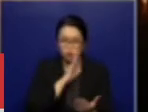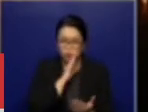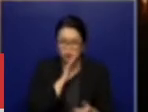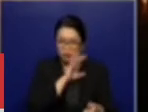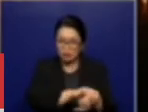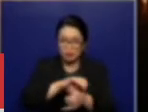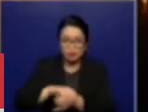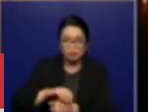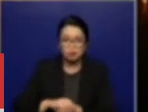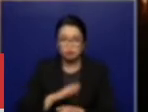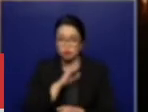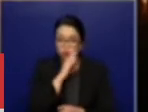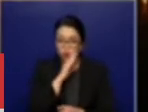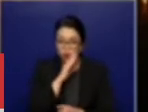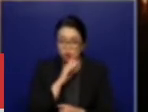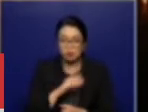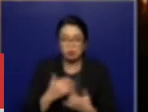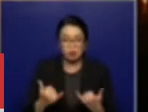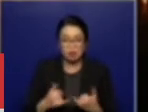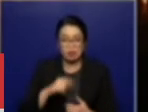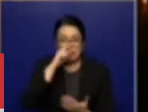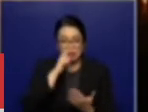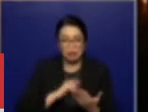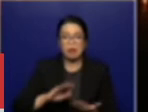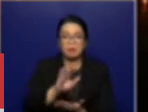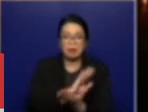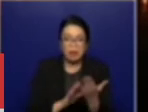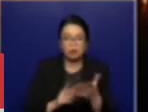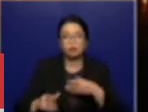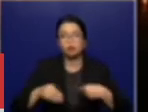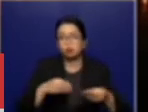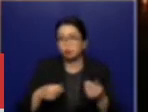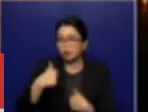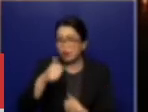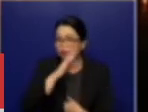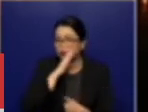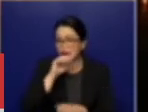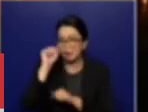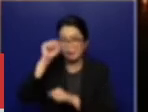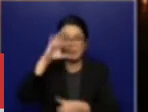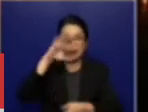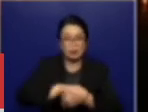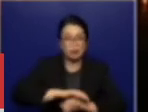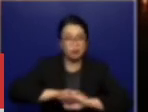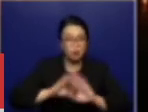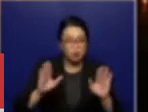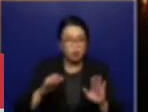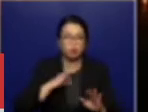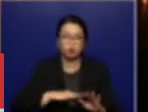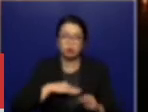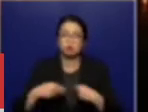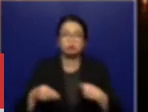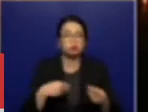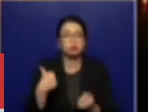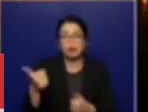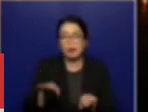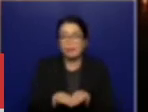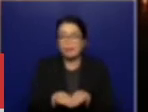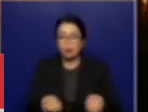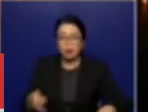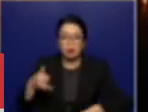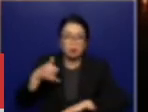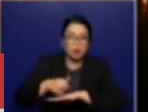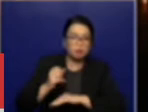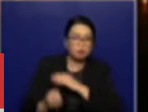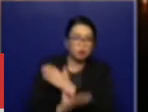ครับบรรยากาศของประเทศนี้จะผ่อนคลายทันทีครับแล้วเปิดเวทีครับเปิดเวทีให้ลูกหลานเยาวชนของเ